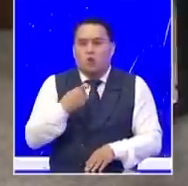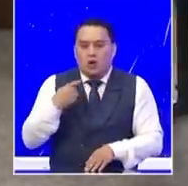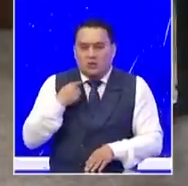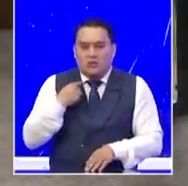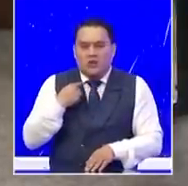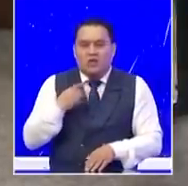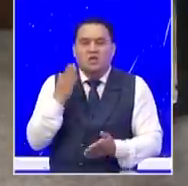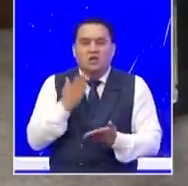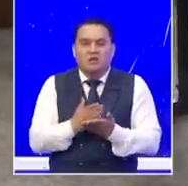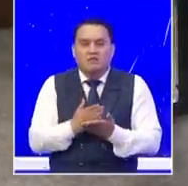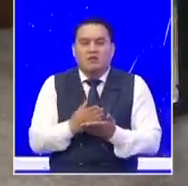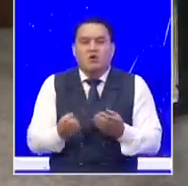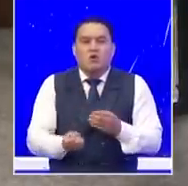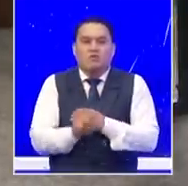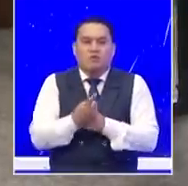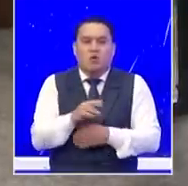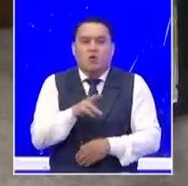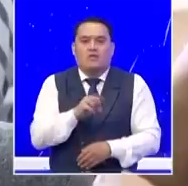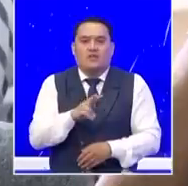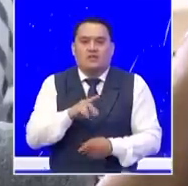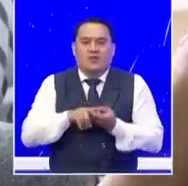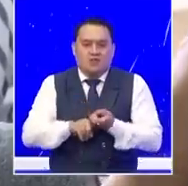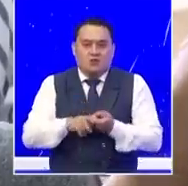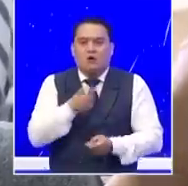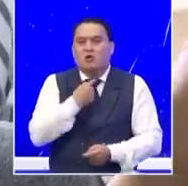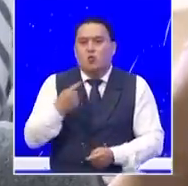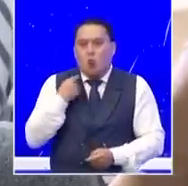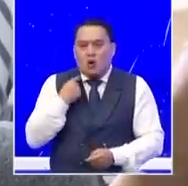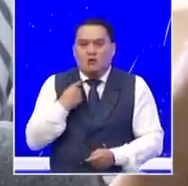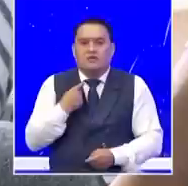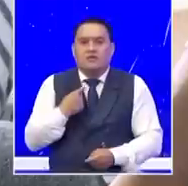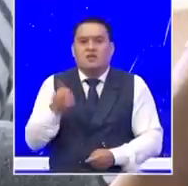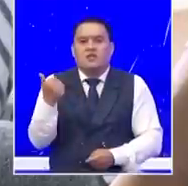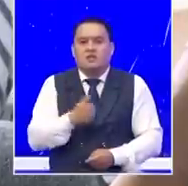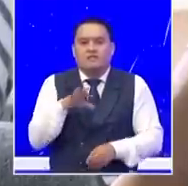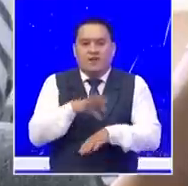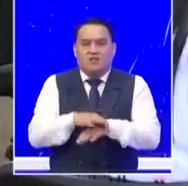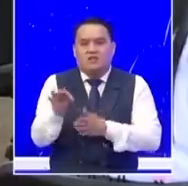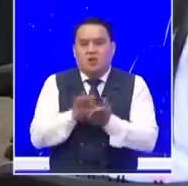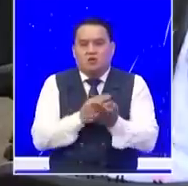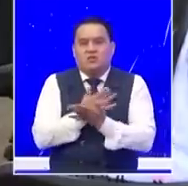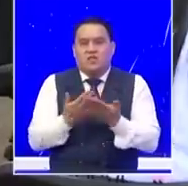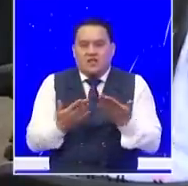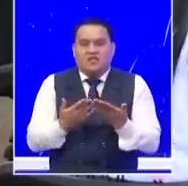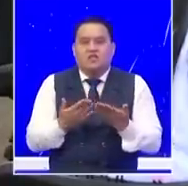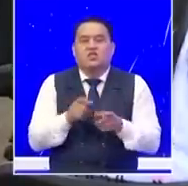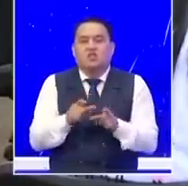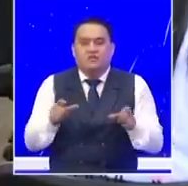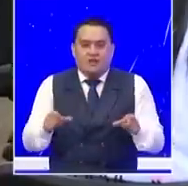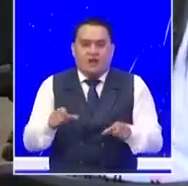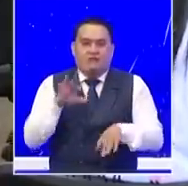центр, являющиеся очагами коронавирусной инфекции. Напомню, в Талдыкургане на минувшей неделе выявлено сразу несколько очагов